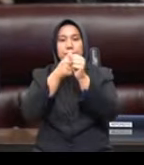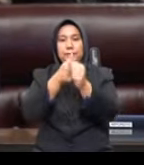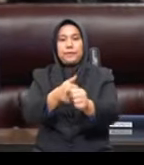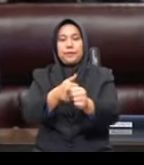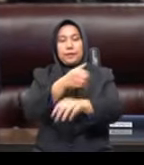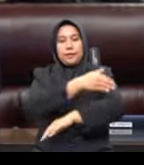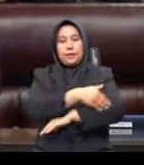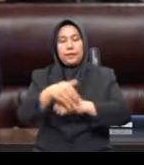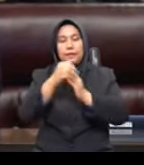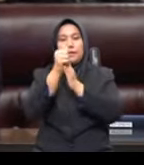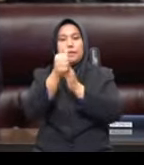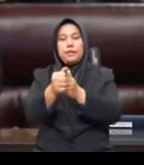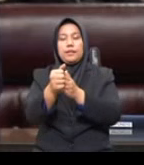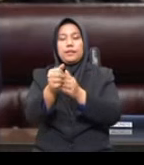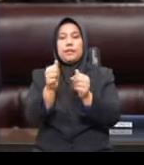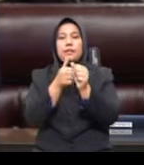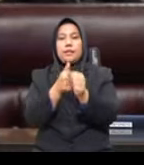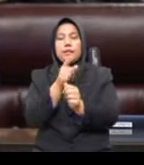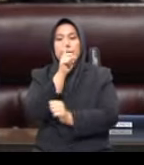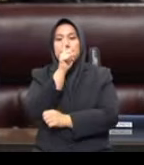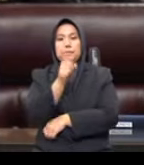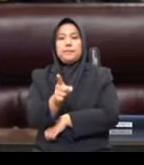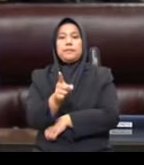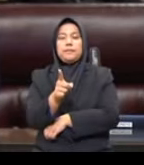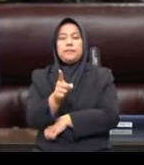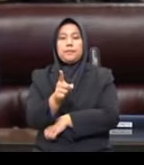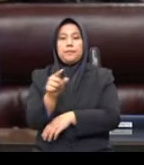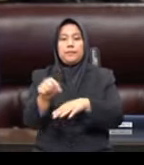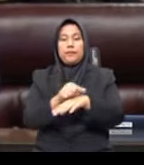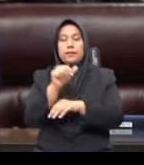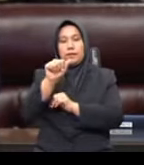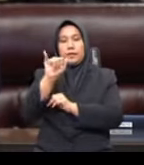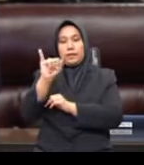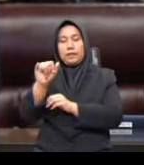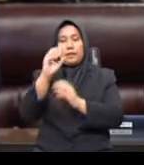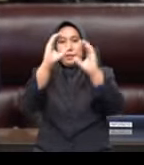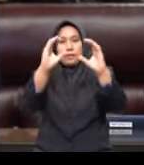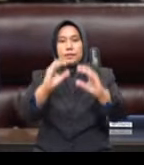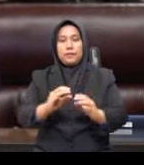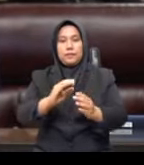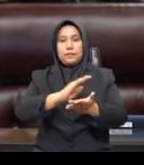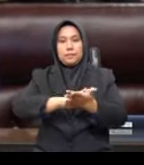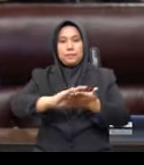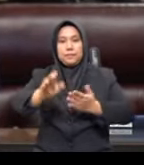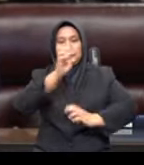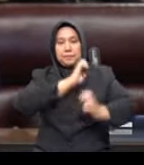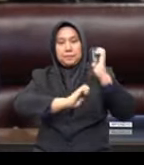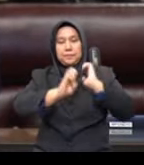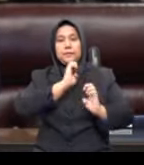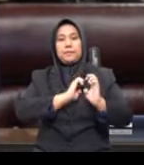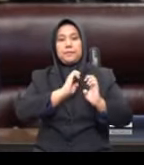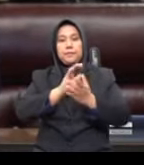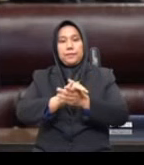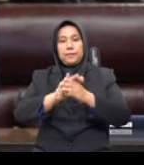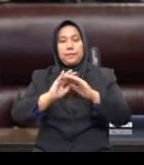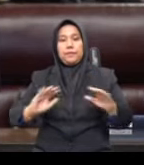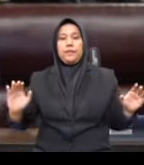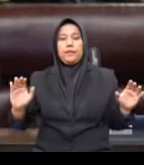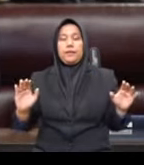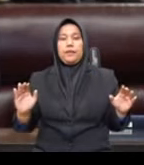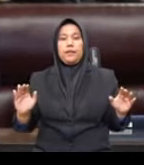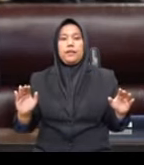kepada garis panduan ini dapat memastikan penggunaan Ai secara beretika dan selamat termasuklah membendung